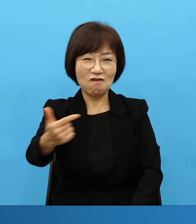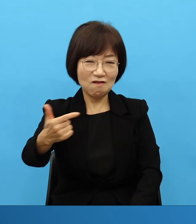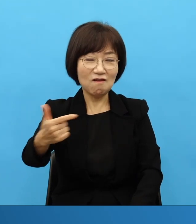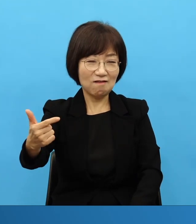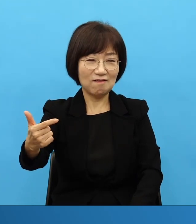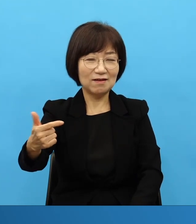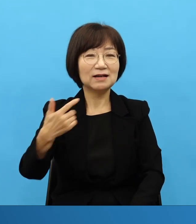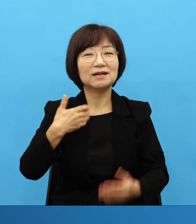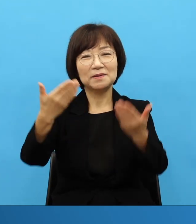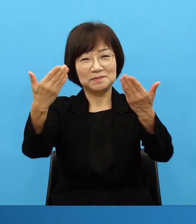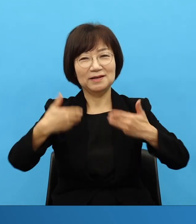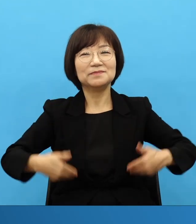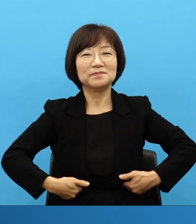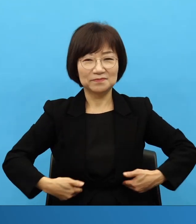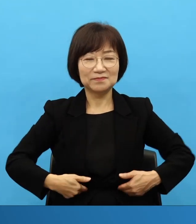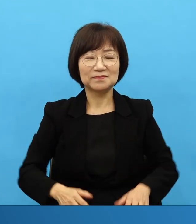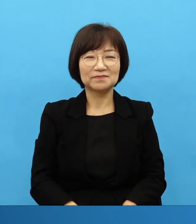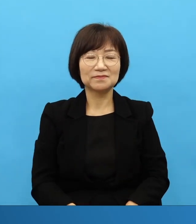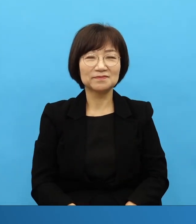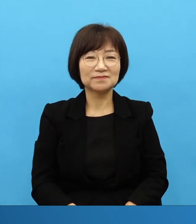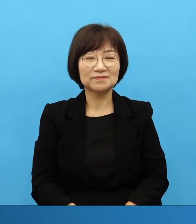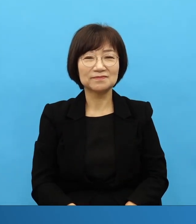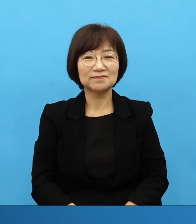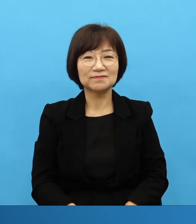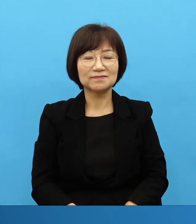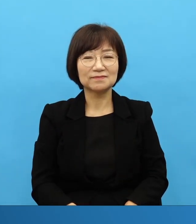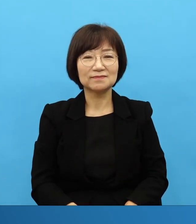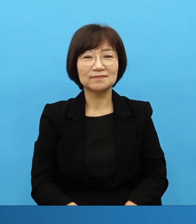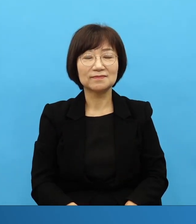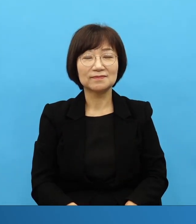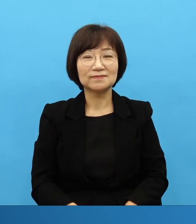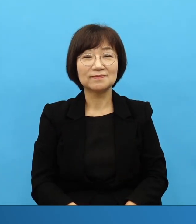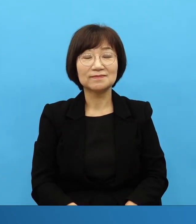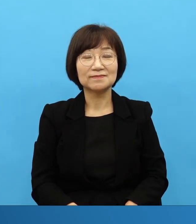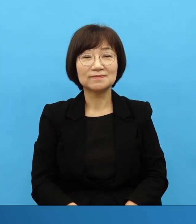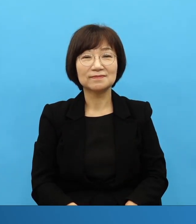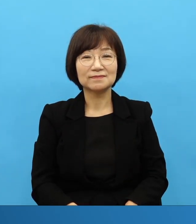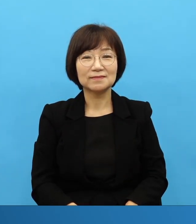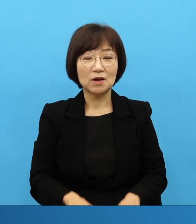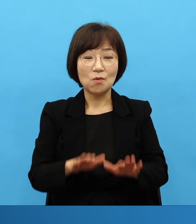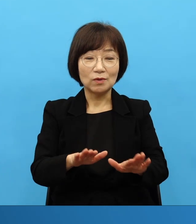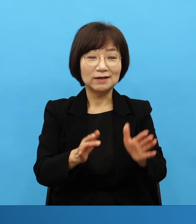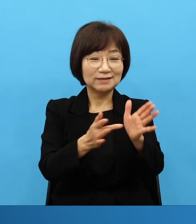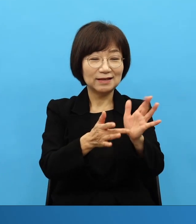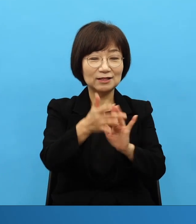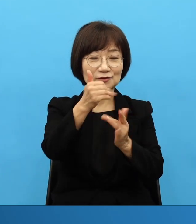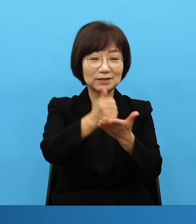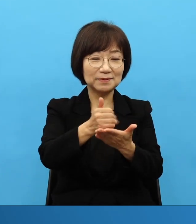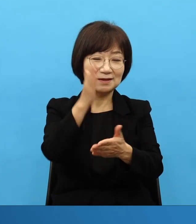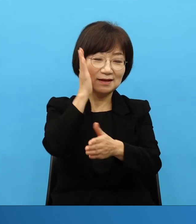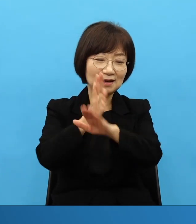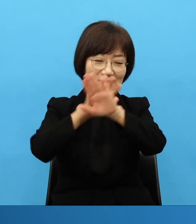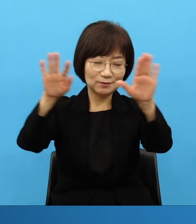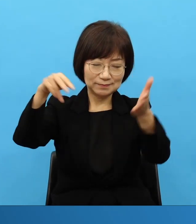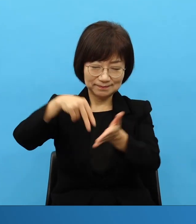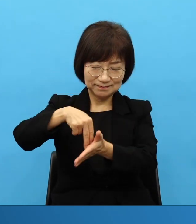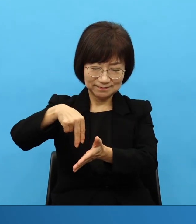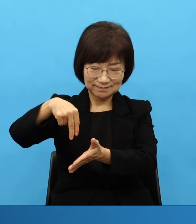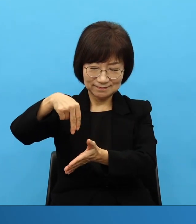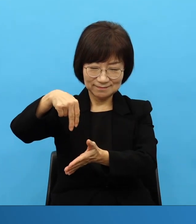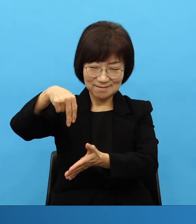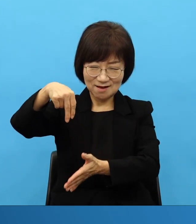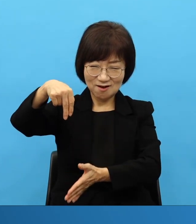that could truly overturn our spiritual background. 그 예수님이 오늘 뭐냐? 성천하는 게 나와요. And we see the ascension 난 of 여기서 Jesus as 또 well.